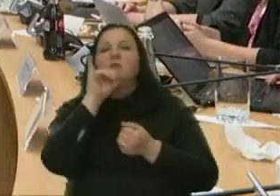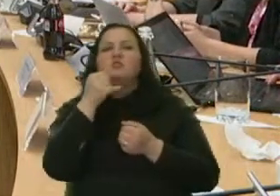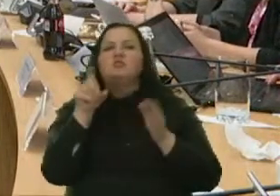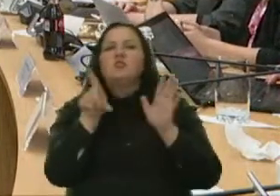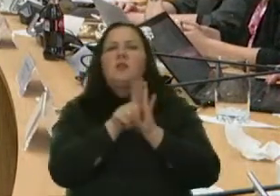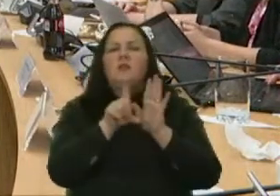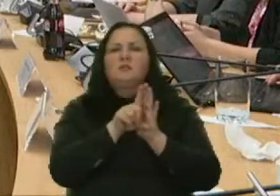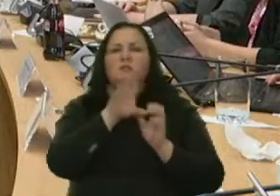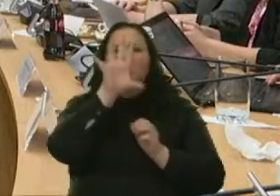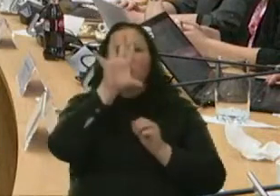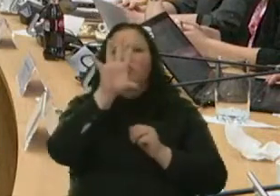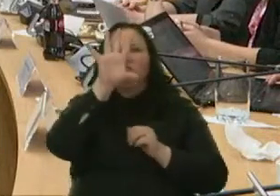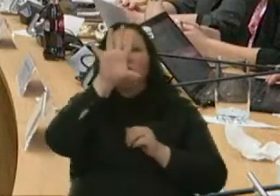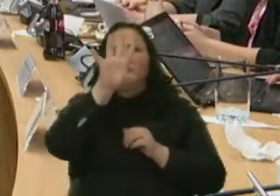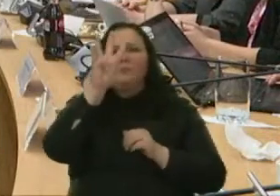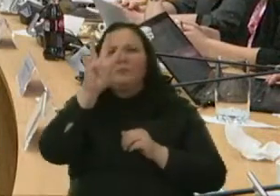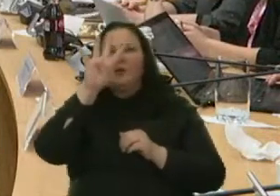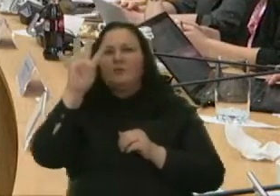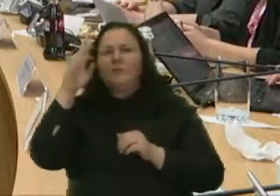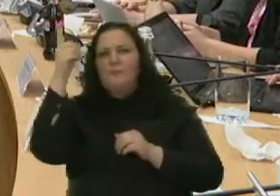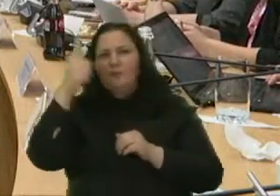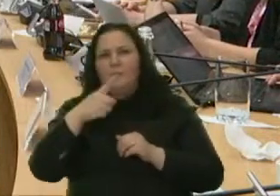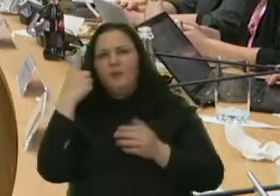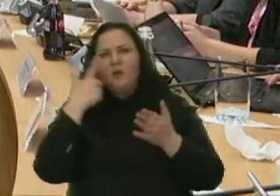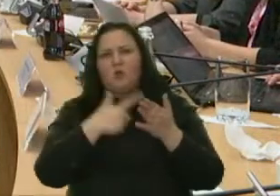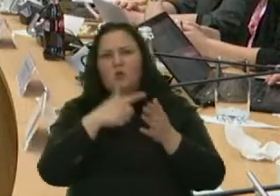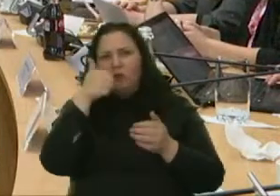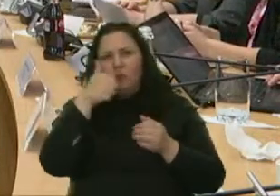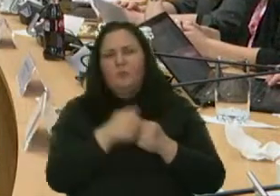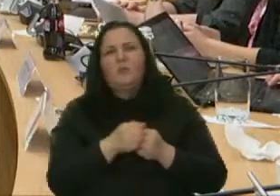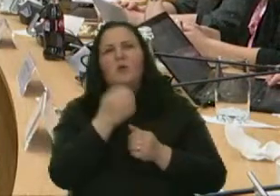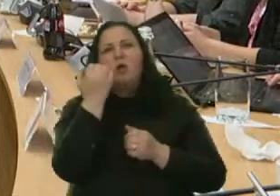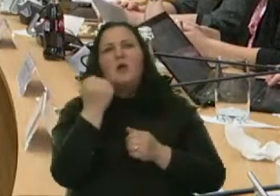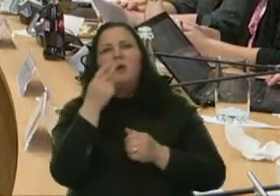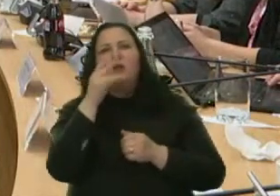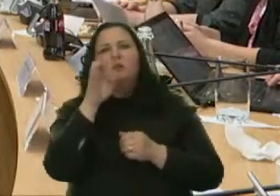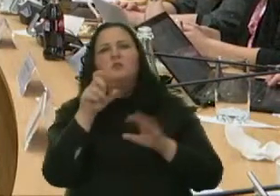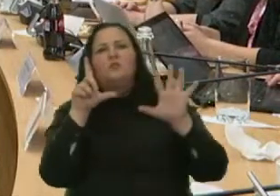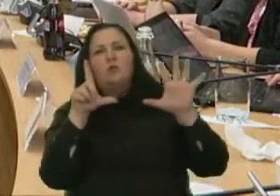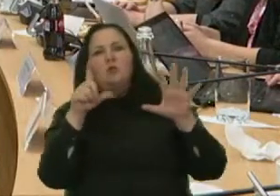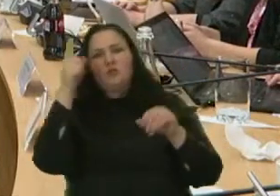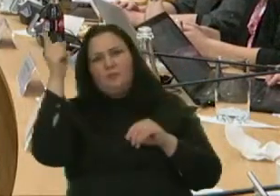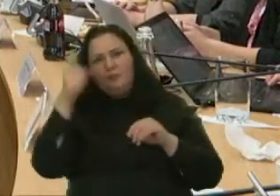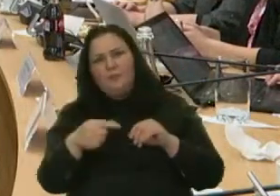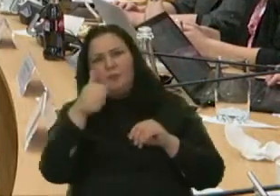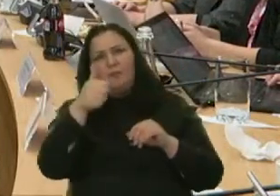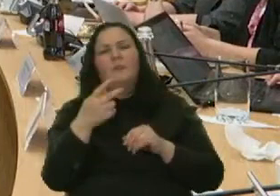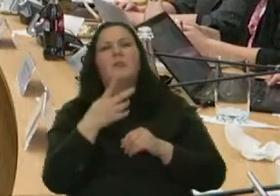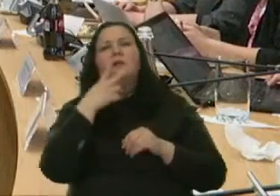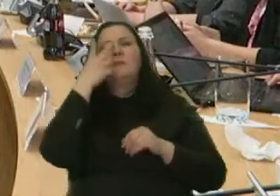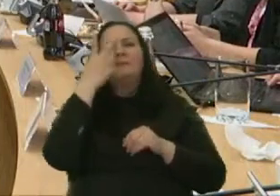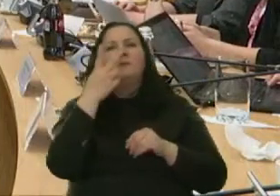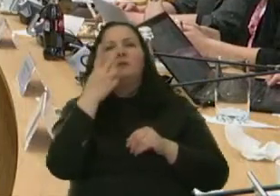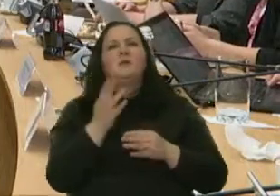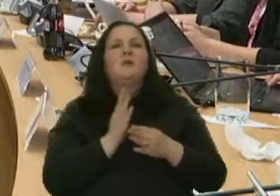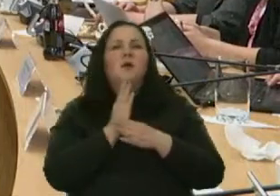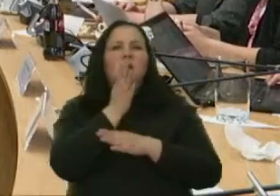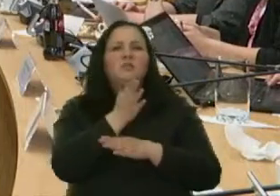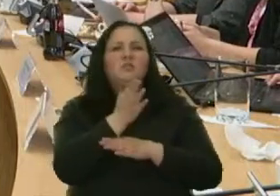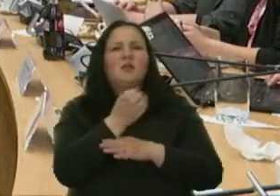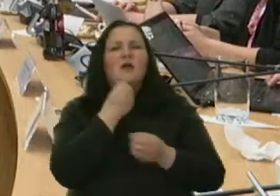legea 544 x21 articol 7/1 privind accesul la